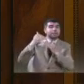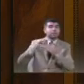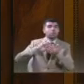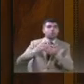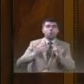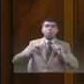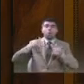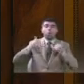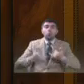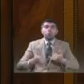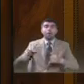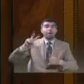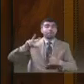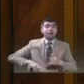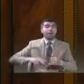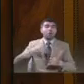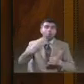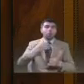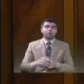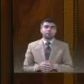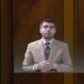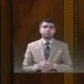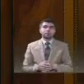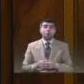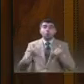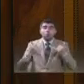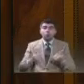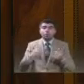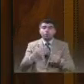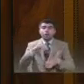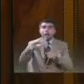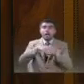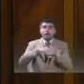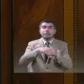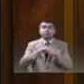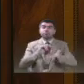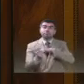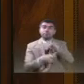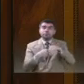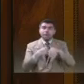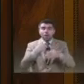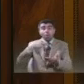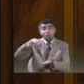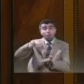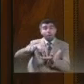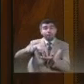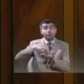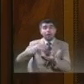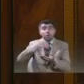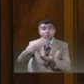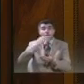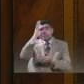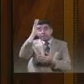اليوم. إننا في الفريق الحركي ننادي من هذا المنبر بسن سياسات اقتصادية ومالية